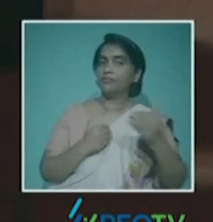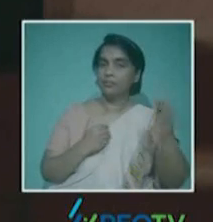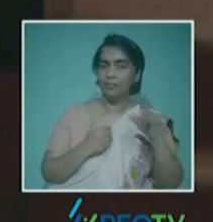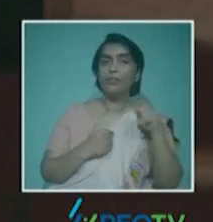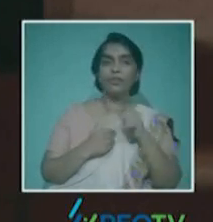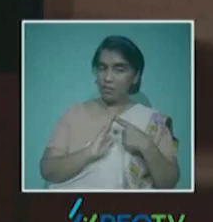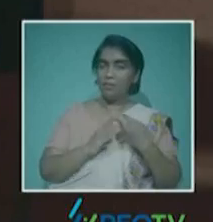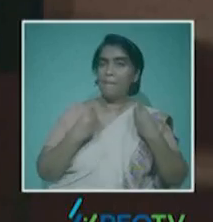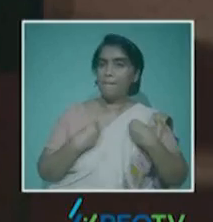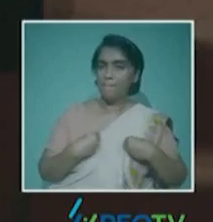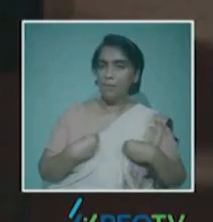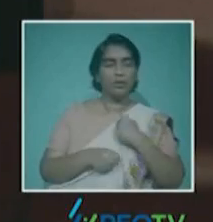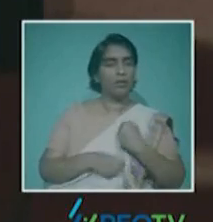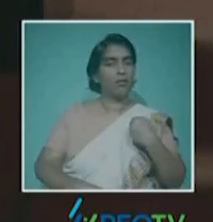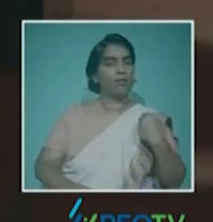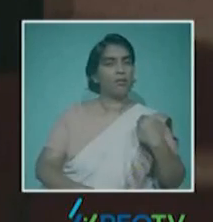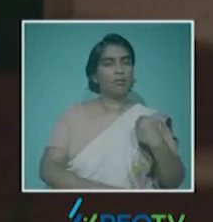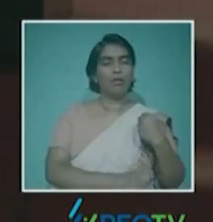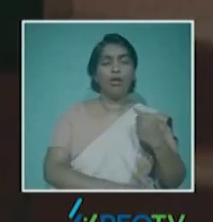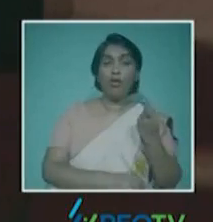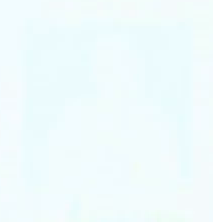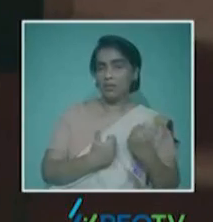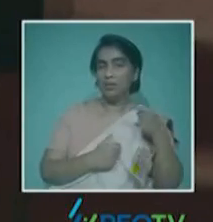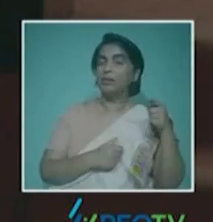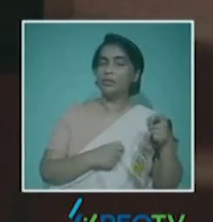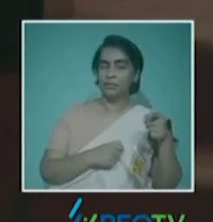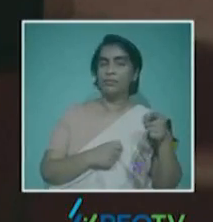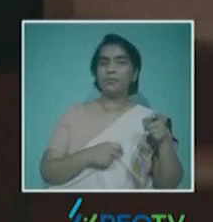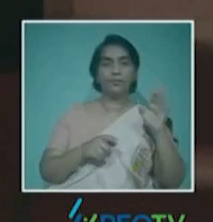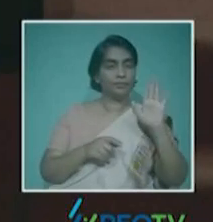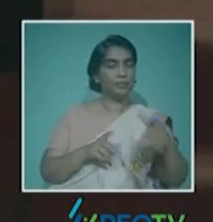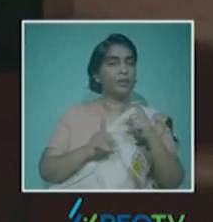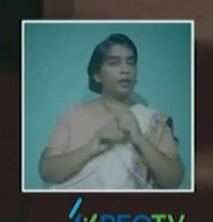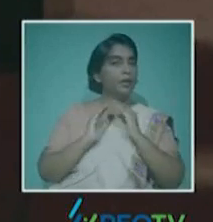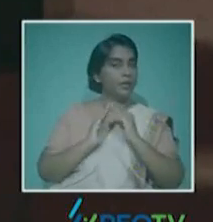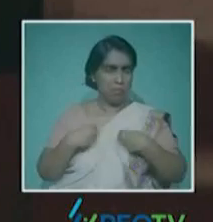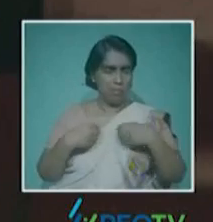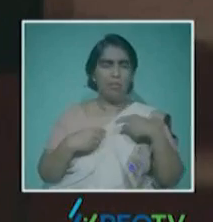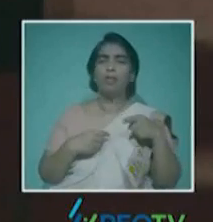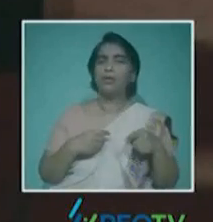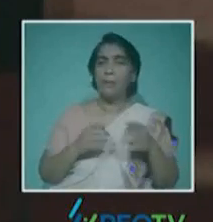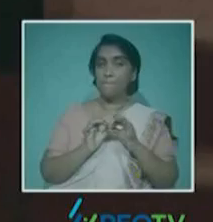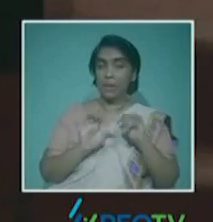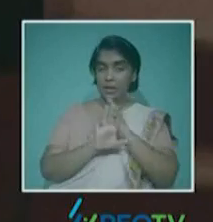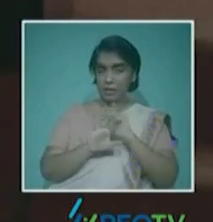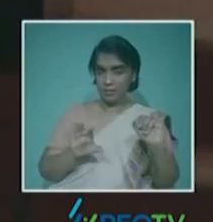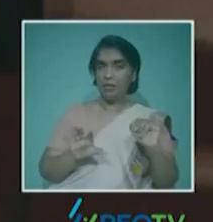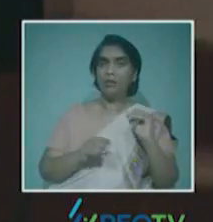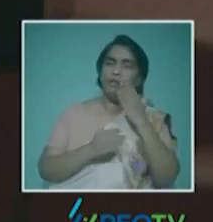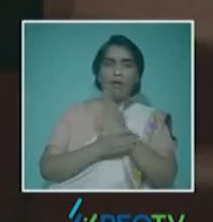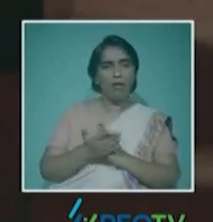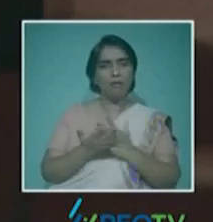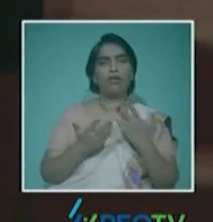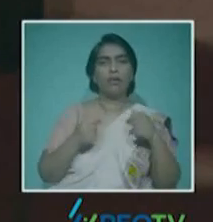ඒයින් උපරිම ප්‍රමාණයක් රජයට අහිමි වූ මුදල් ප්‍රමාණයෙන් ලබා ගැනීම. ඒ සඳහා මේ දෙපාර්තමේන්තුව දැන් සූදානම්ින් ඉන්නවා. බිලියන 16 සාධාරණ